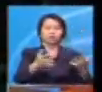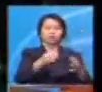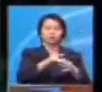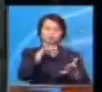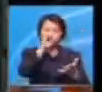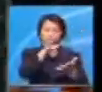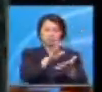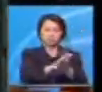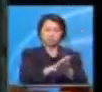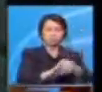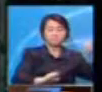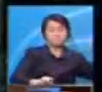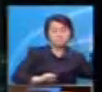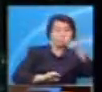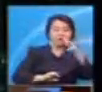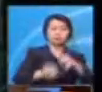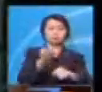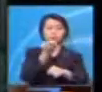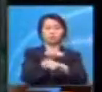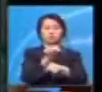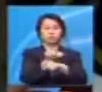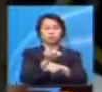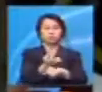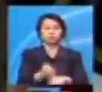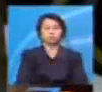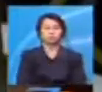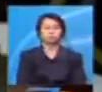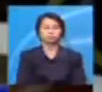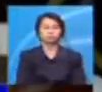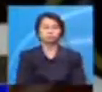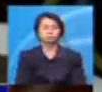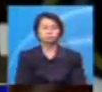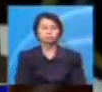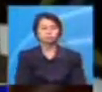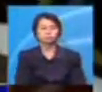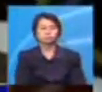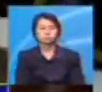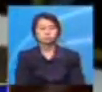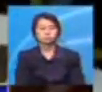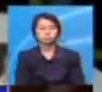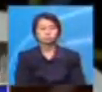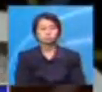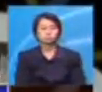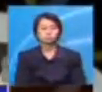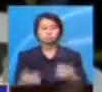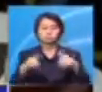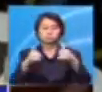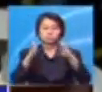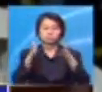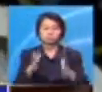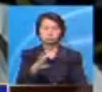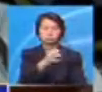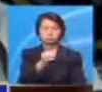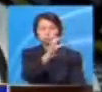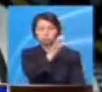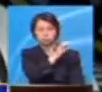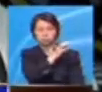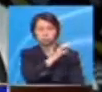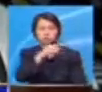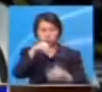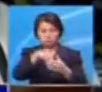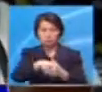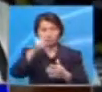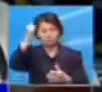dipercayai di baling batu semua pemain dan jurulatih pegawai pasukan